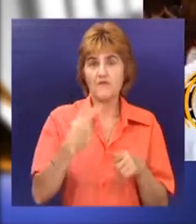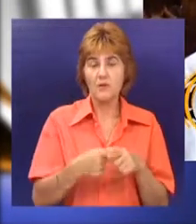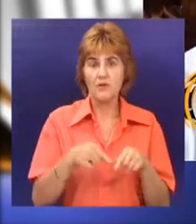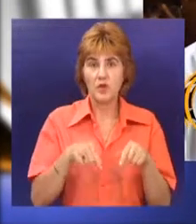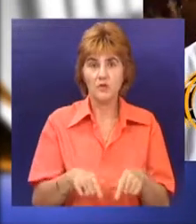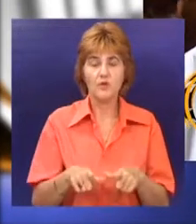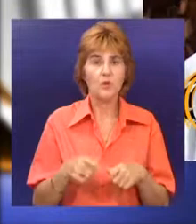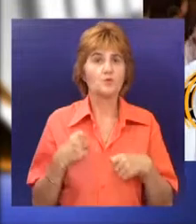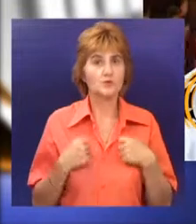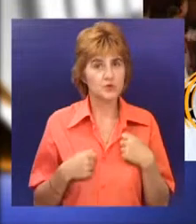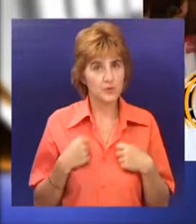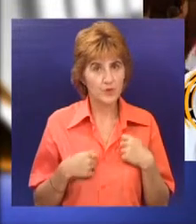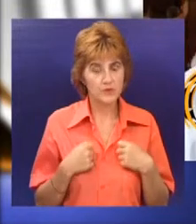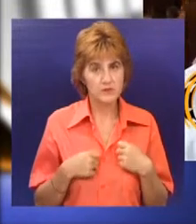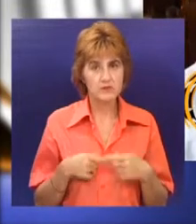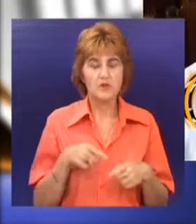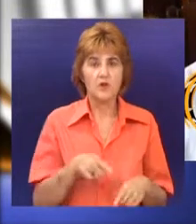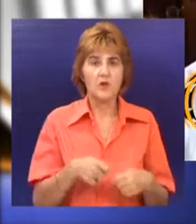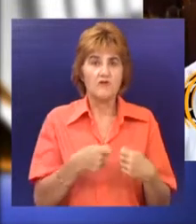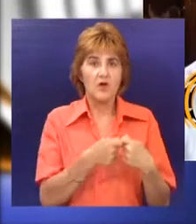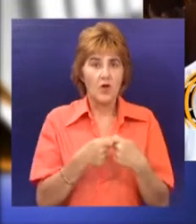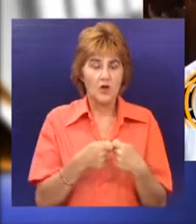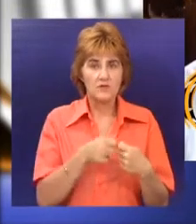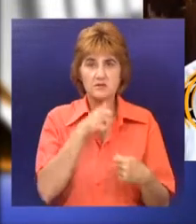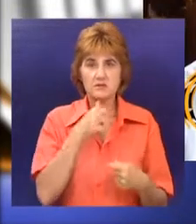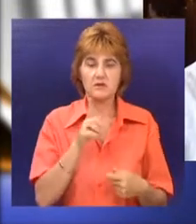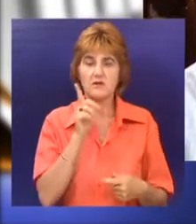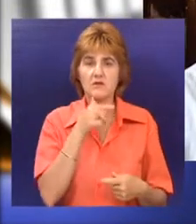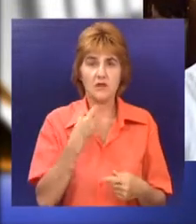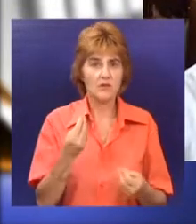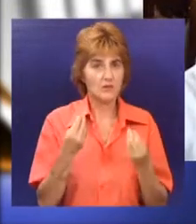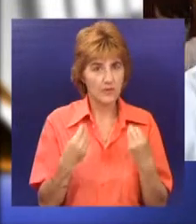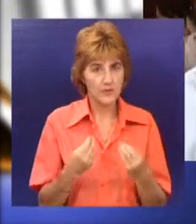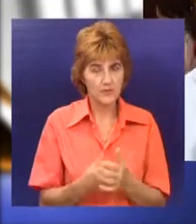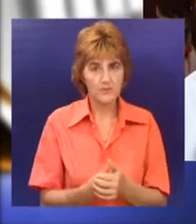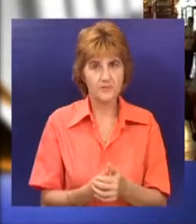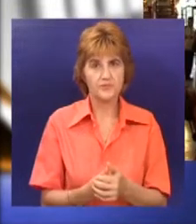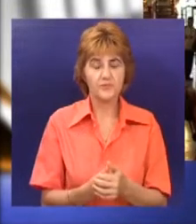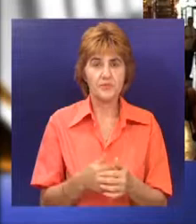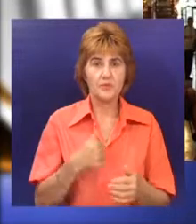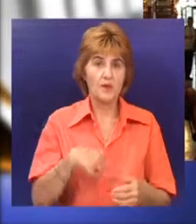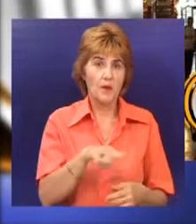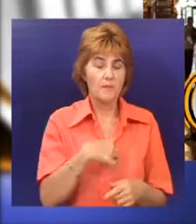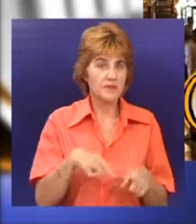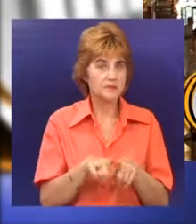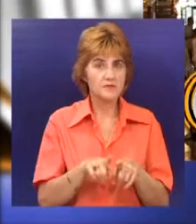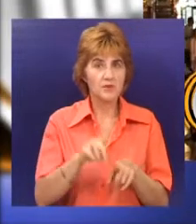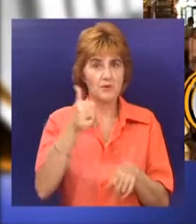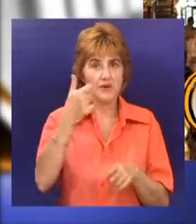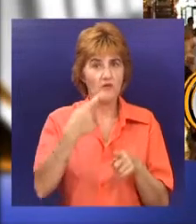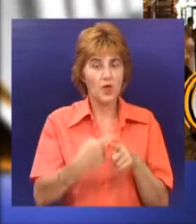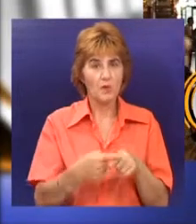put tu u Suboticu. Organizacija je na veoma visoko nivo. Mi smo prvi put na